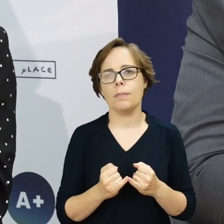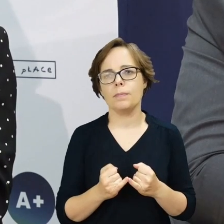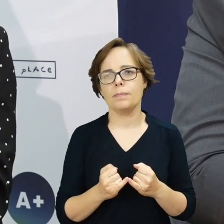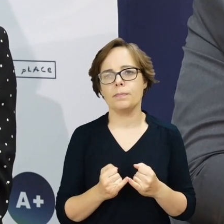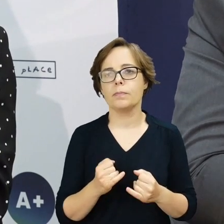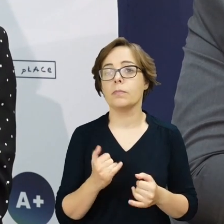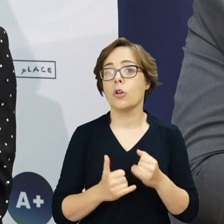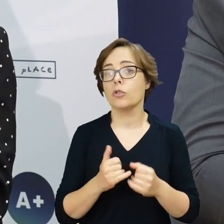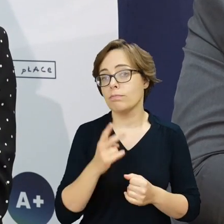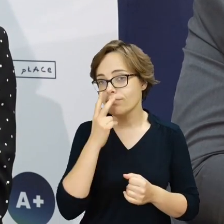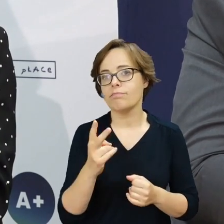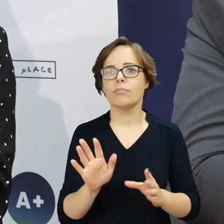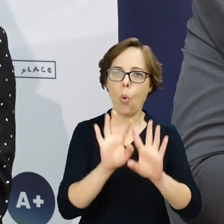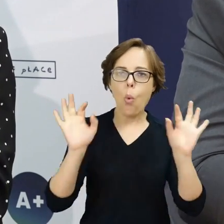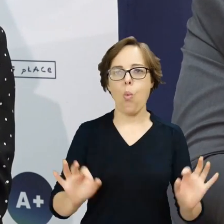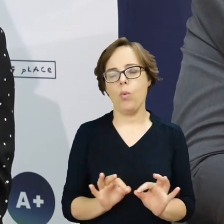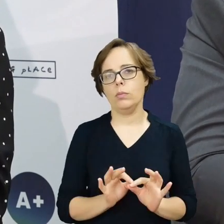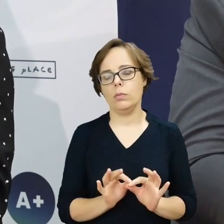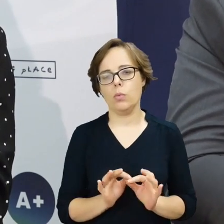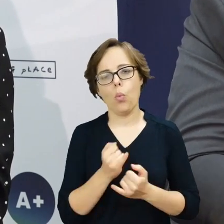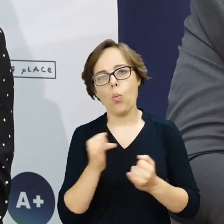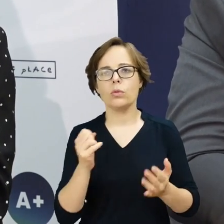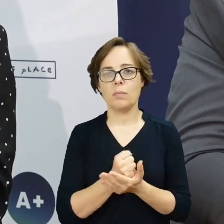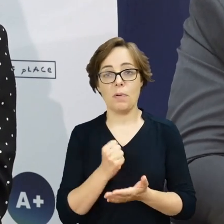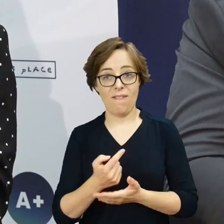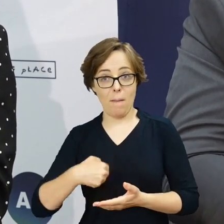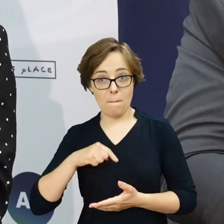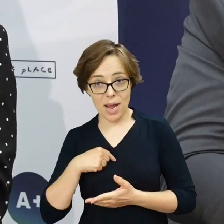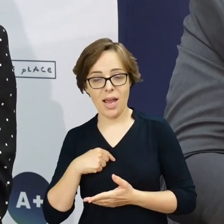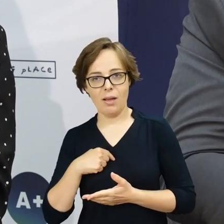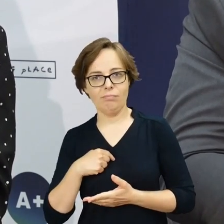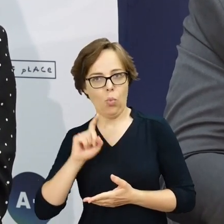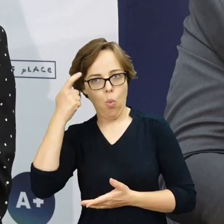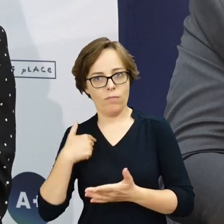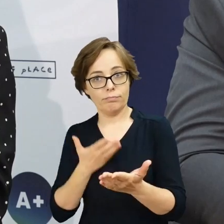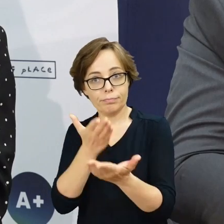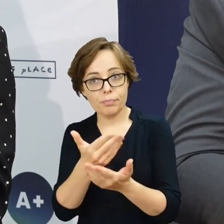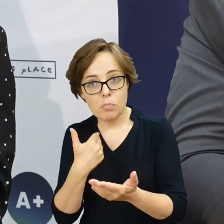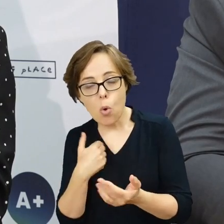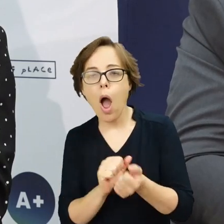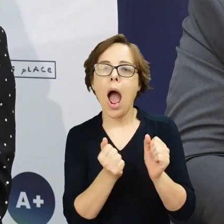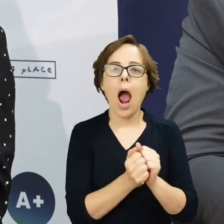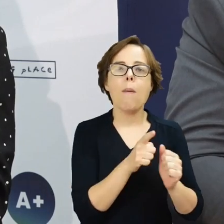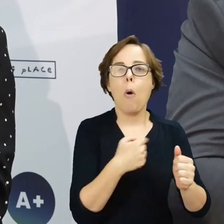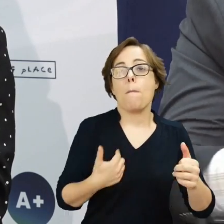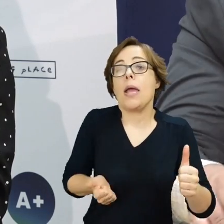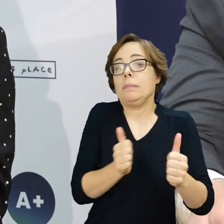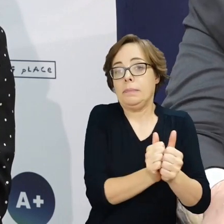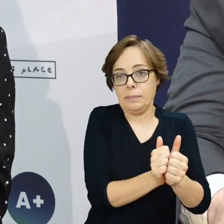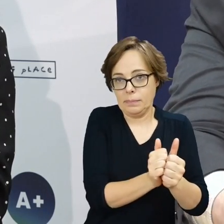generalnie na sprawy, które prowadzimy i sprawy, w których pomagamy, to jednak te